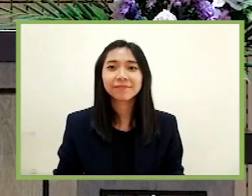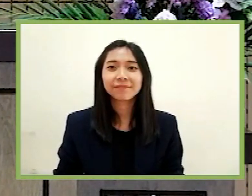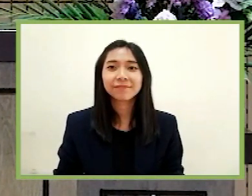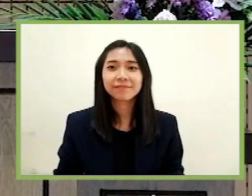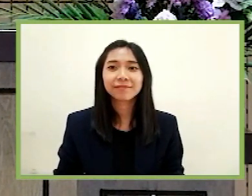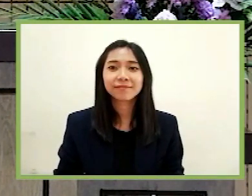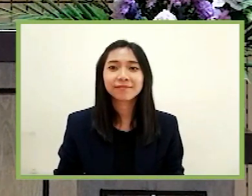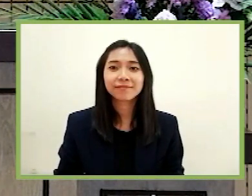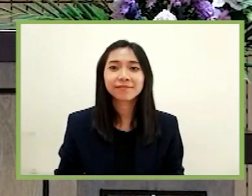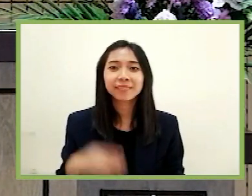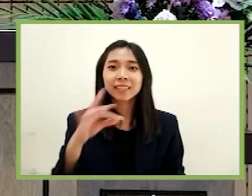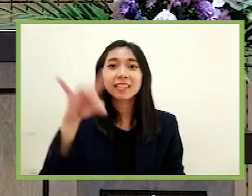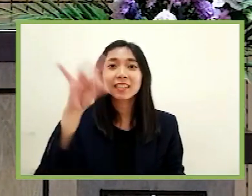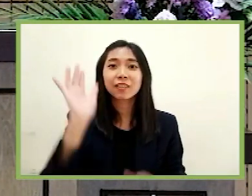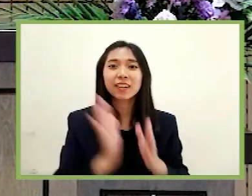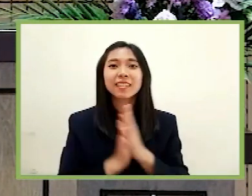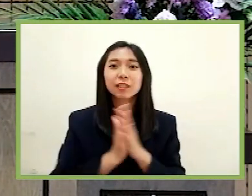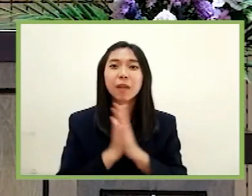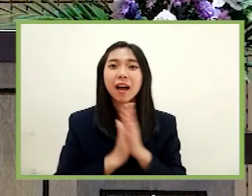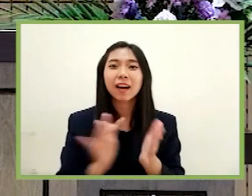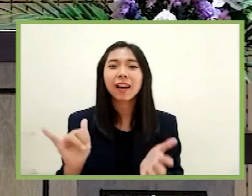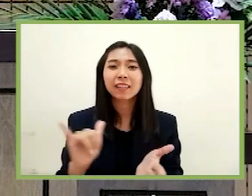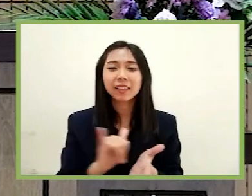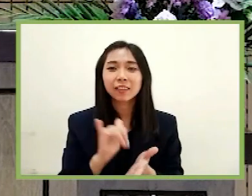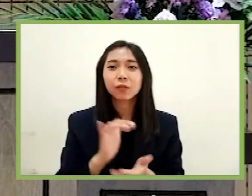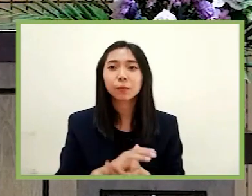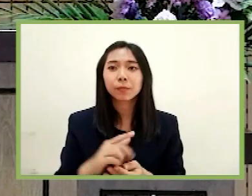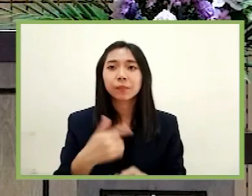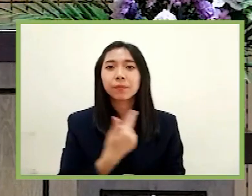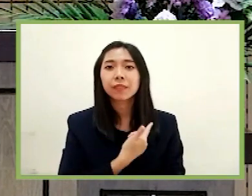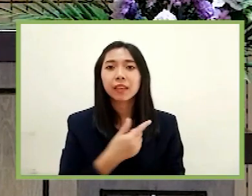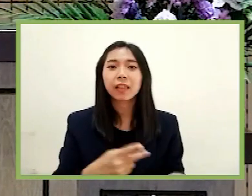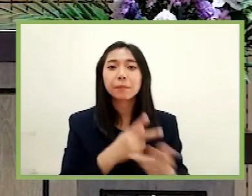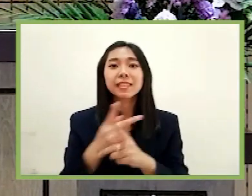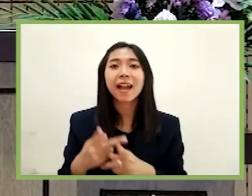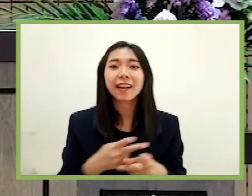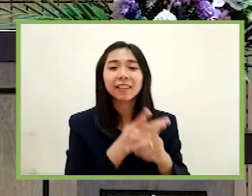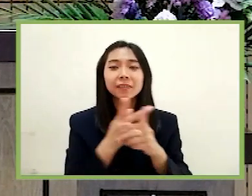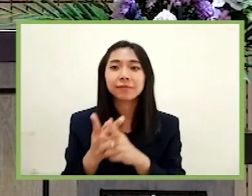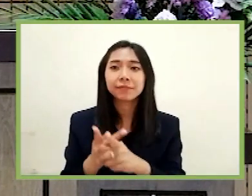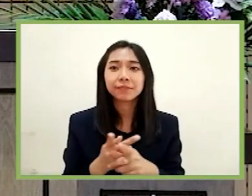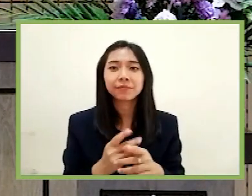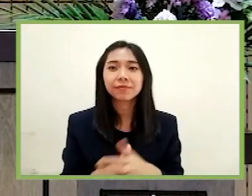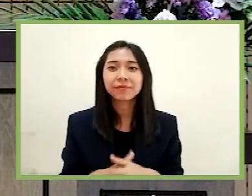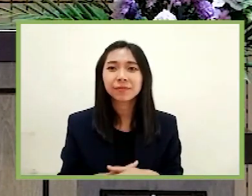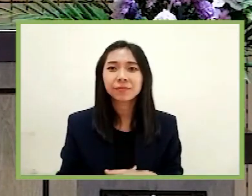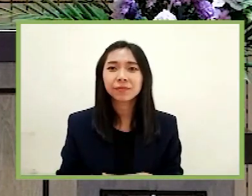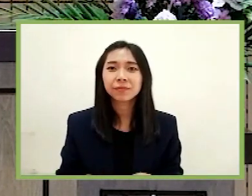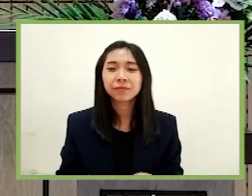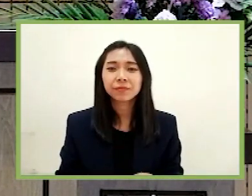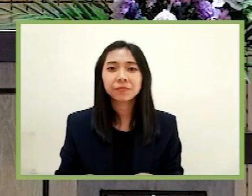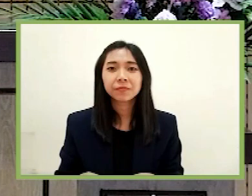jiwa patriotisme itu kan yang sedang kita jaga kita hidupin